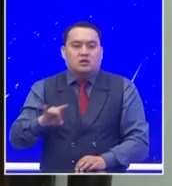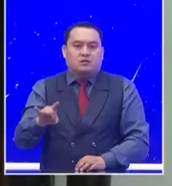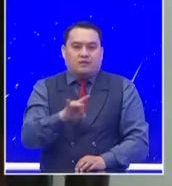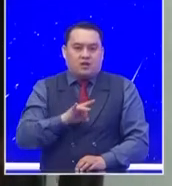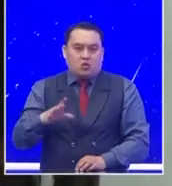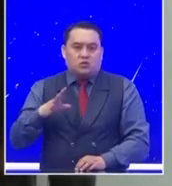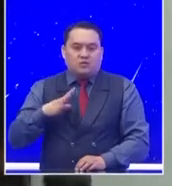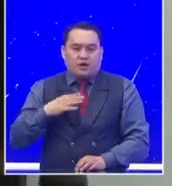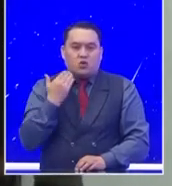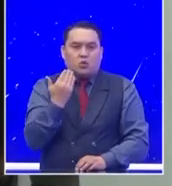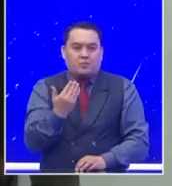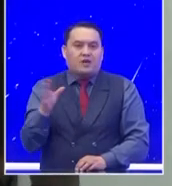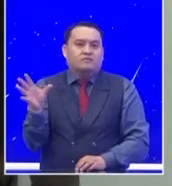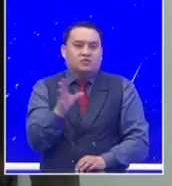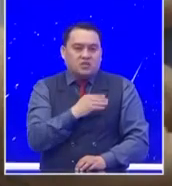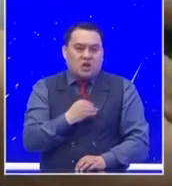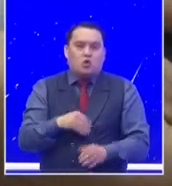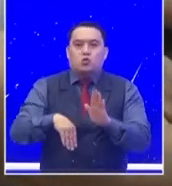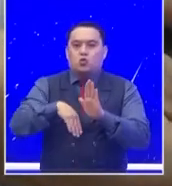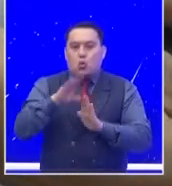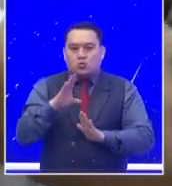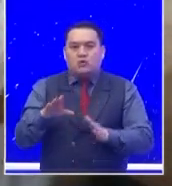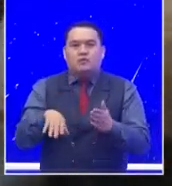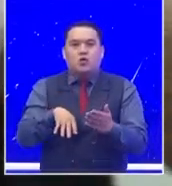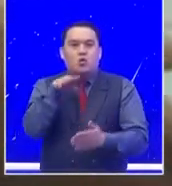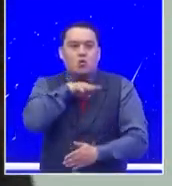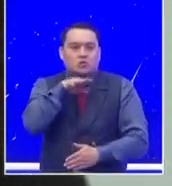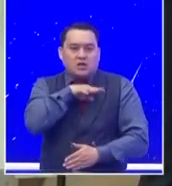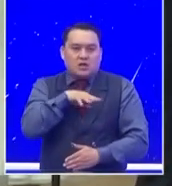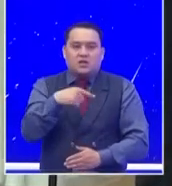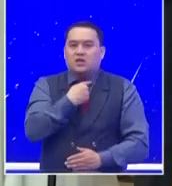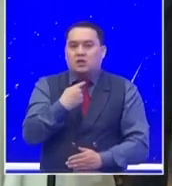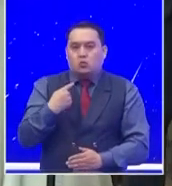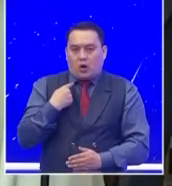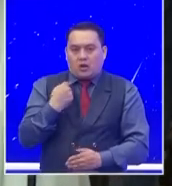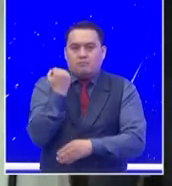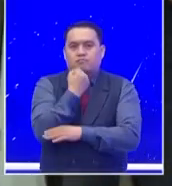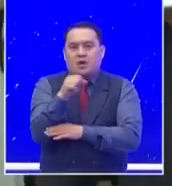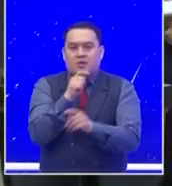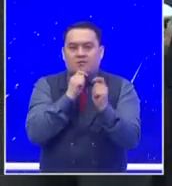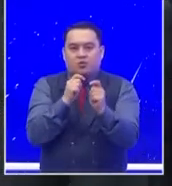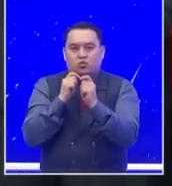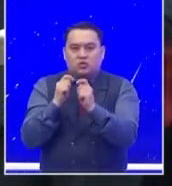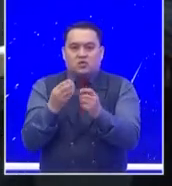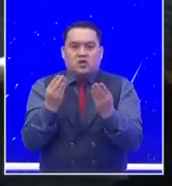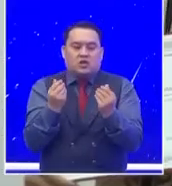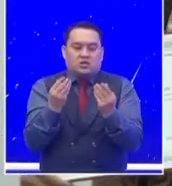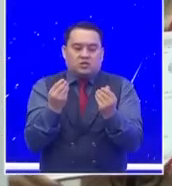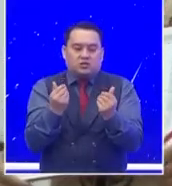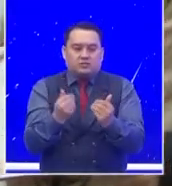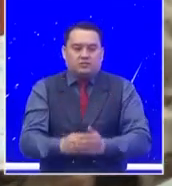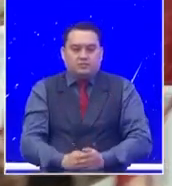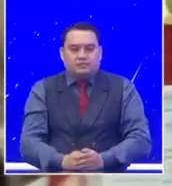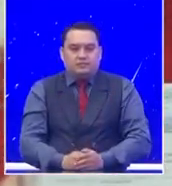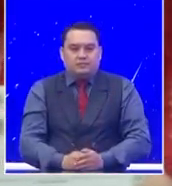российского и талгарского района в числе лучших тоже ребята из городов текиле и талды-курган победителям вручены дипломы и